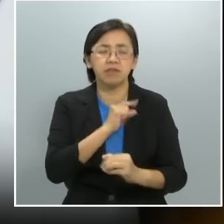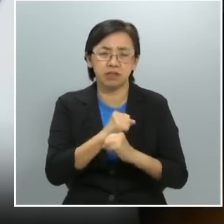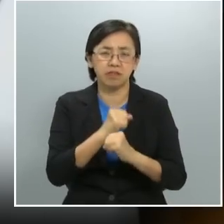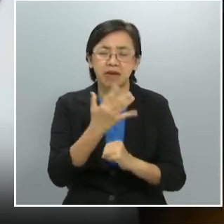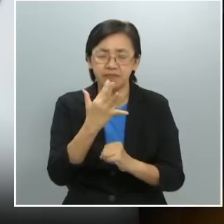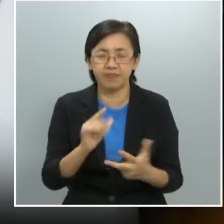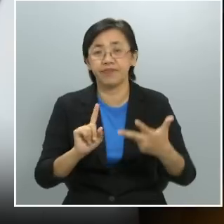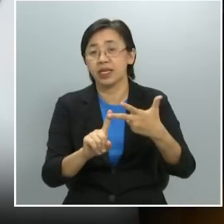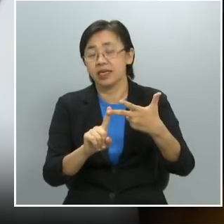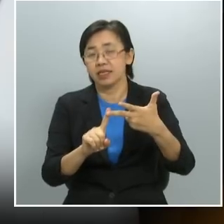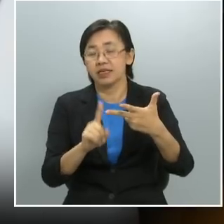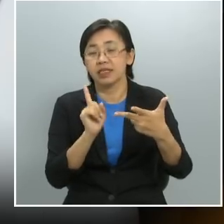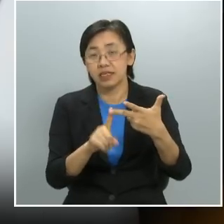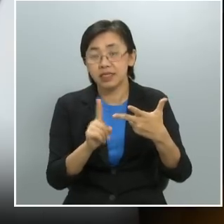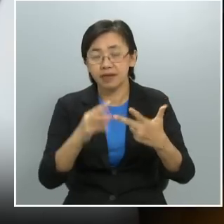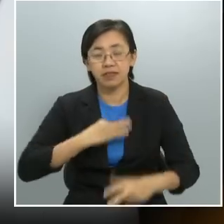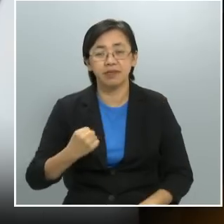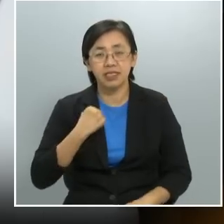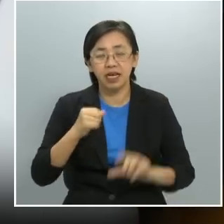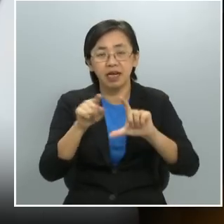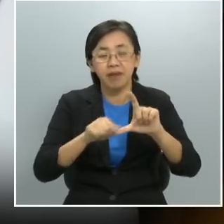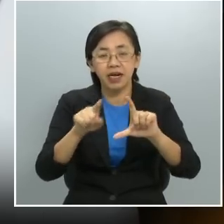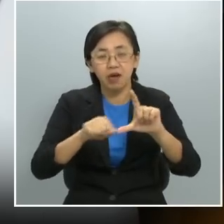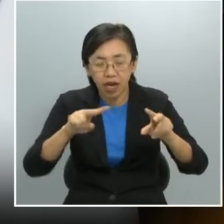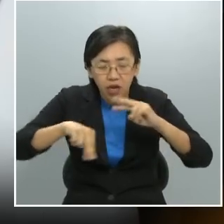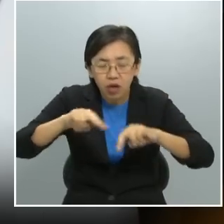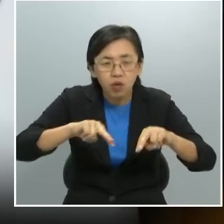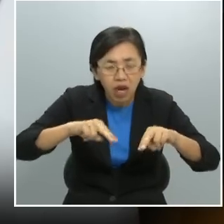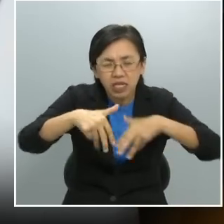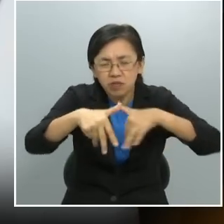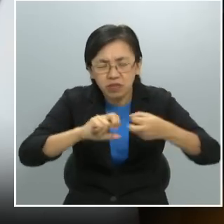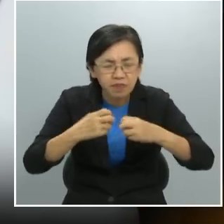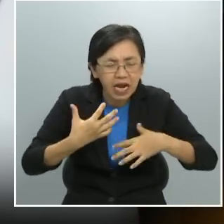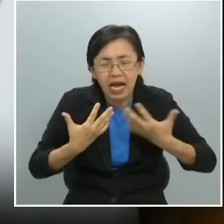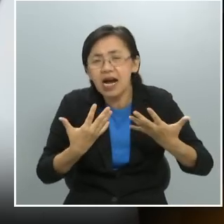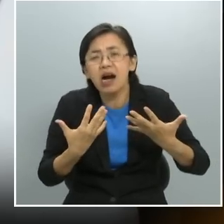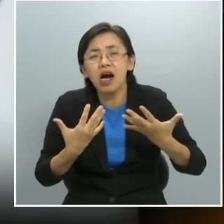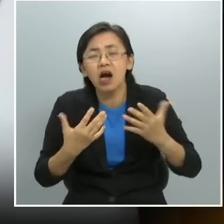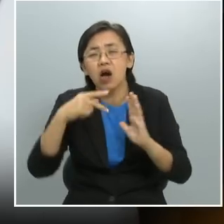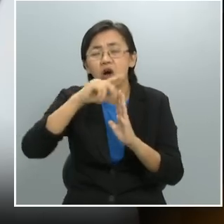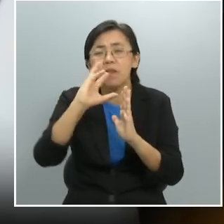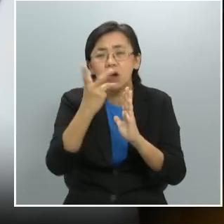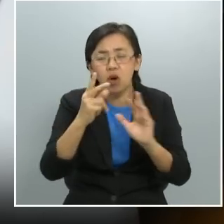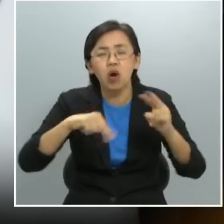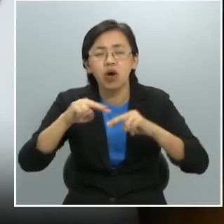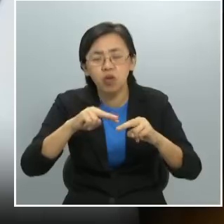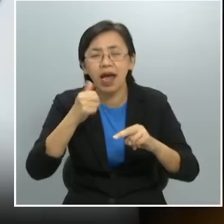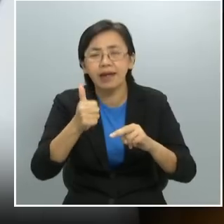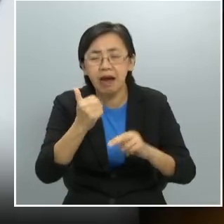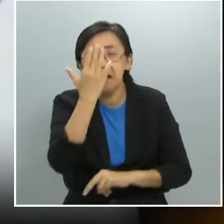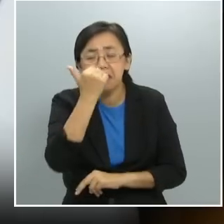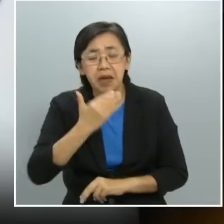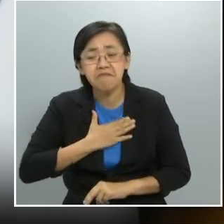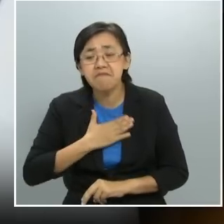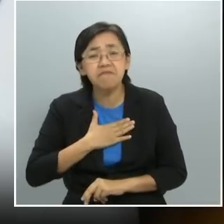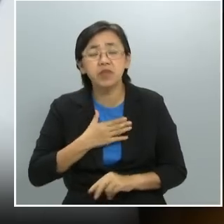้และข้อที่3 มั่นใจว่าพรรคก้าวไกลจะสามารถดูแลความทุกข์ร้อนของพี่น้องชาวจังหวัดพิษณุโลกได้อย่างครบถ้วนแม้ไม่มีตนเ